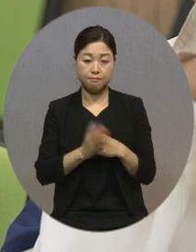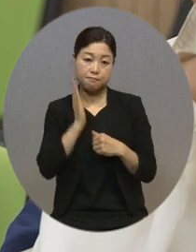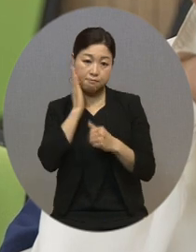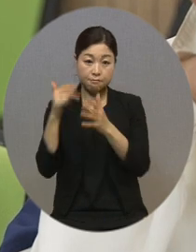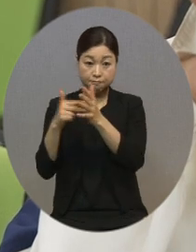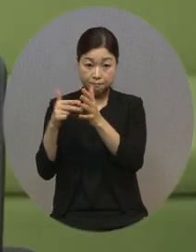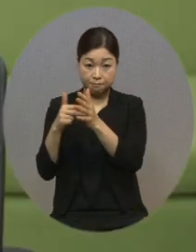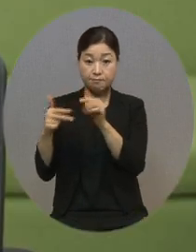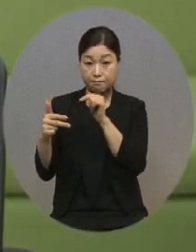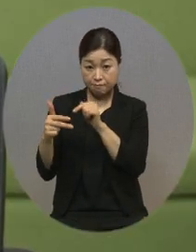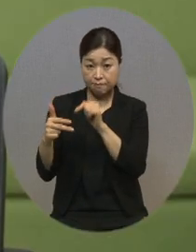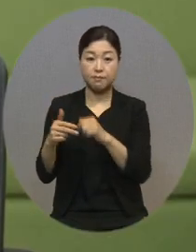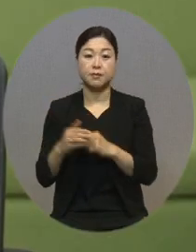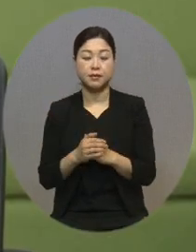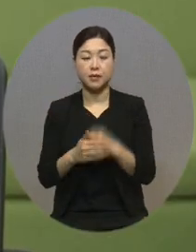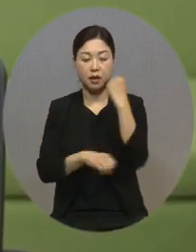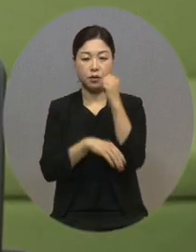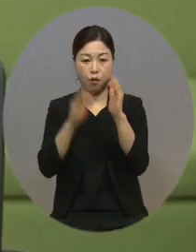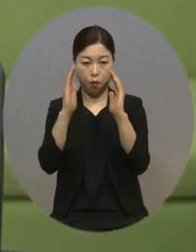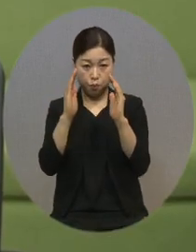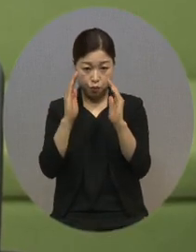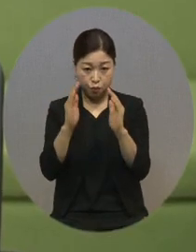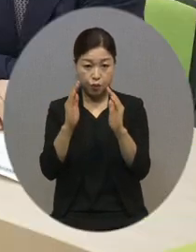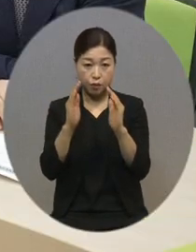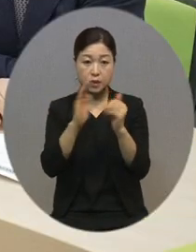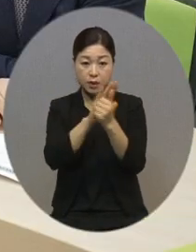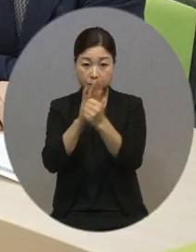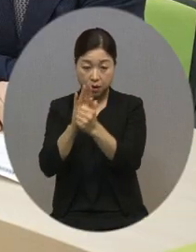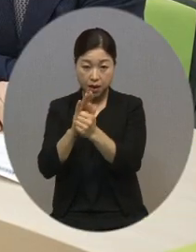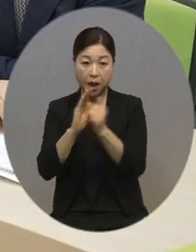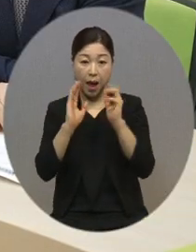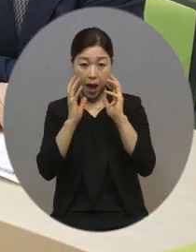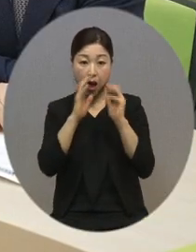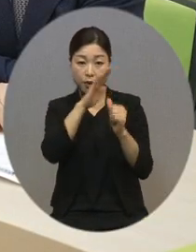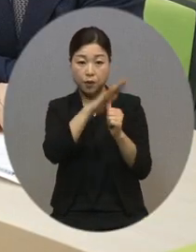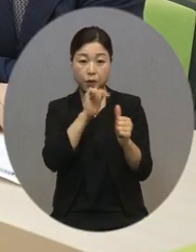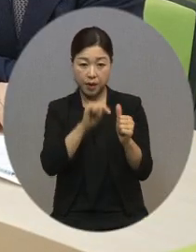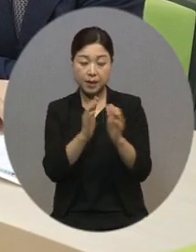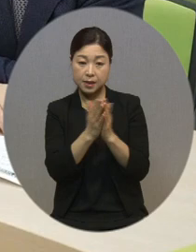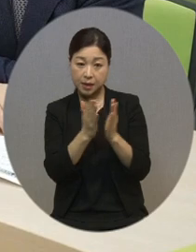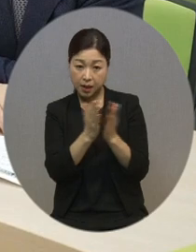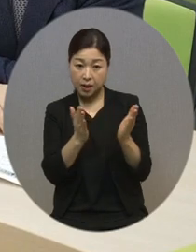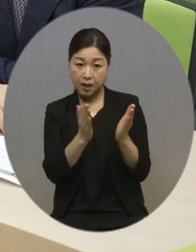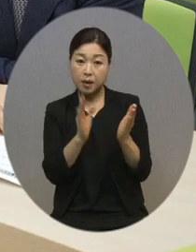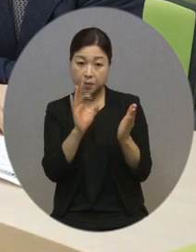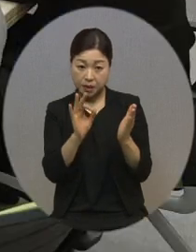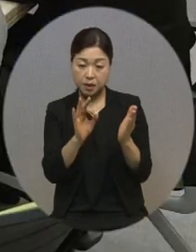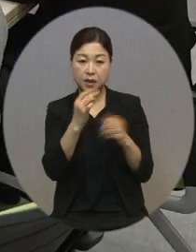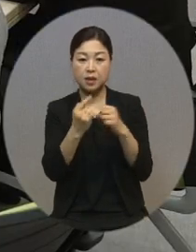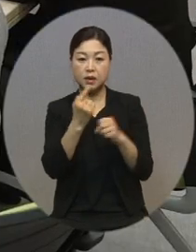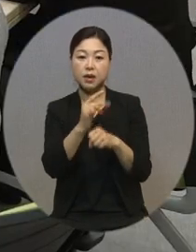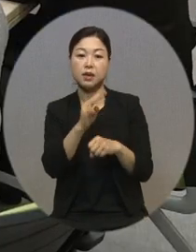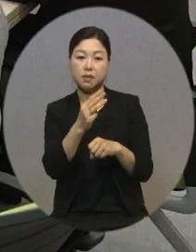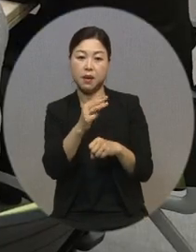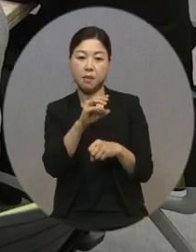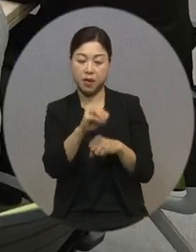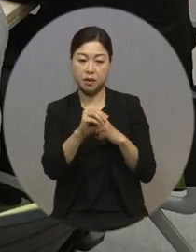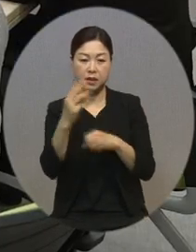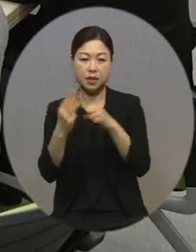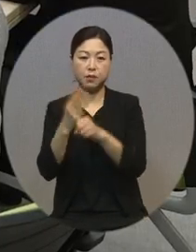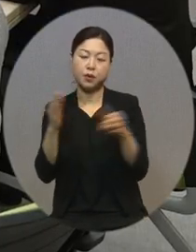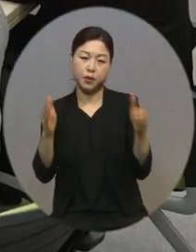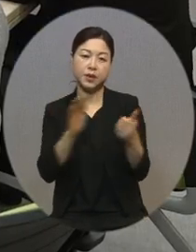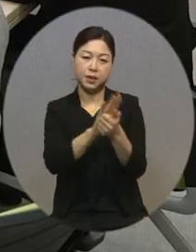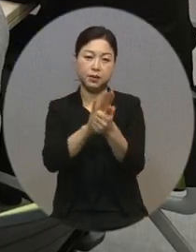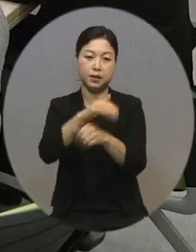어린이재단 충북지역본부는 기초학습 지원 대상 아동의 교재비를 연 300만원씩 3년간 지원할